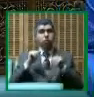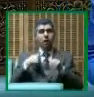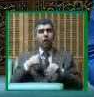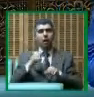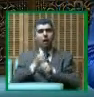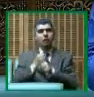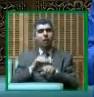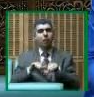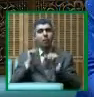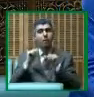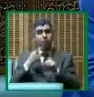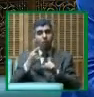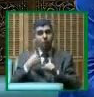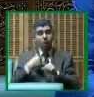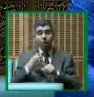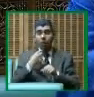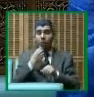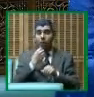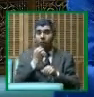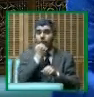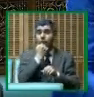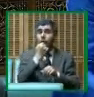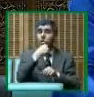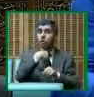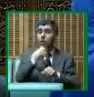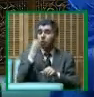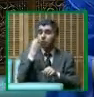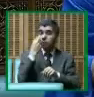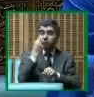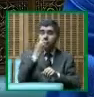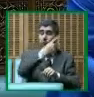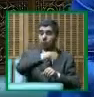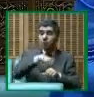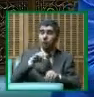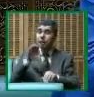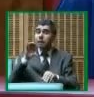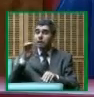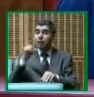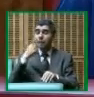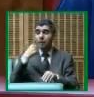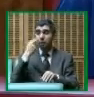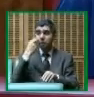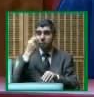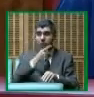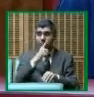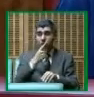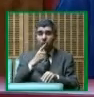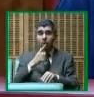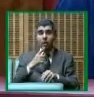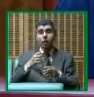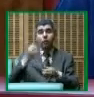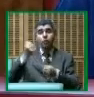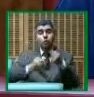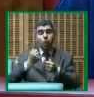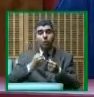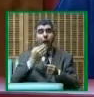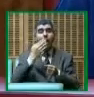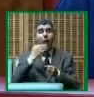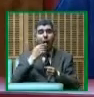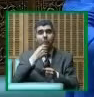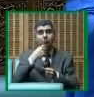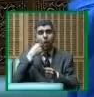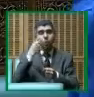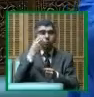واحد سيدنا إلا طاحت شي دار أنا غادي نستقل، ما شفنا والو للأسف. حنا كنتأسفوا اللي شفنا، حنا